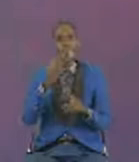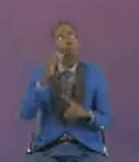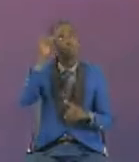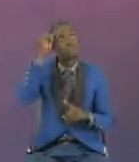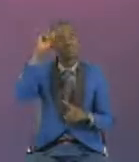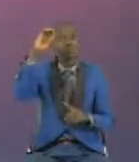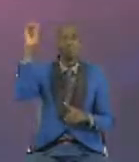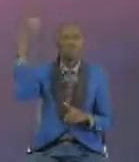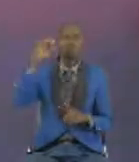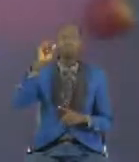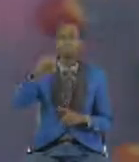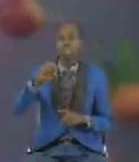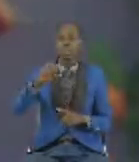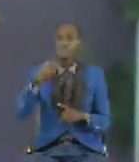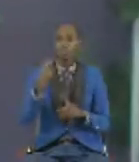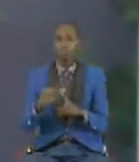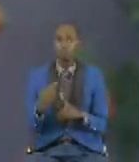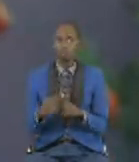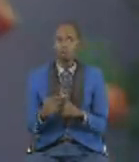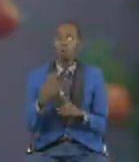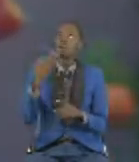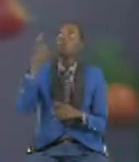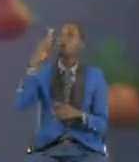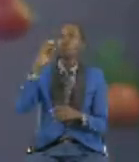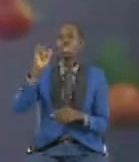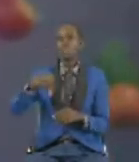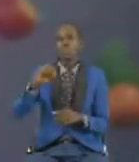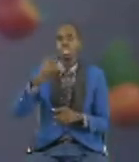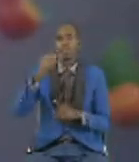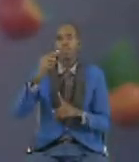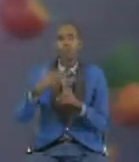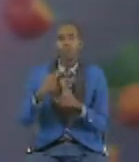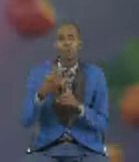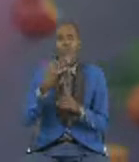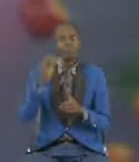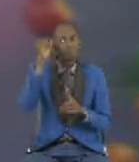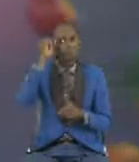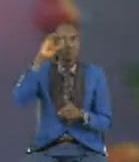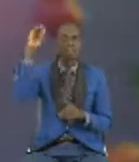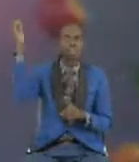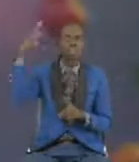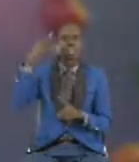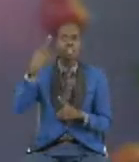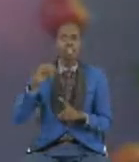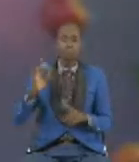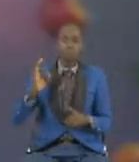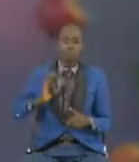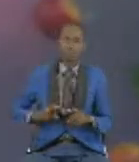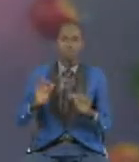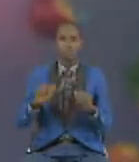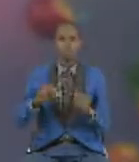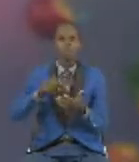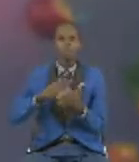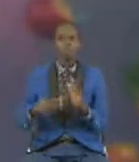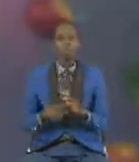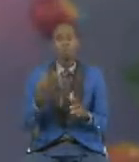Oui, la parole de Dieu, oui, la parole de sa grâce, le but profitable de la